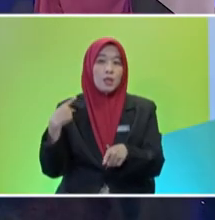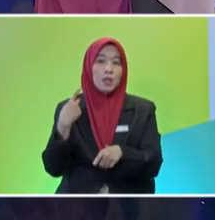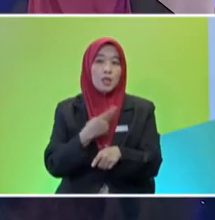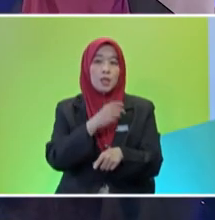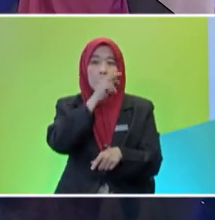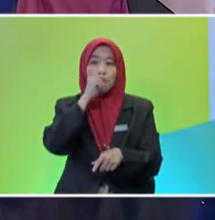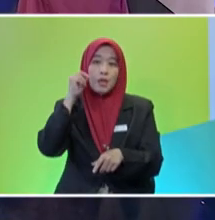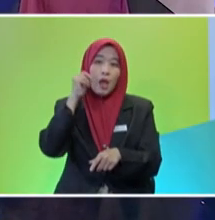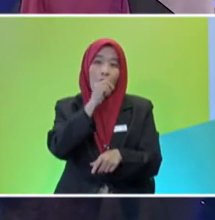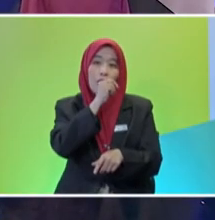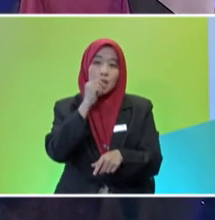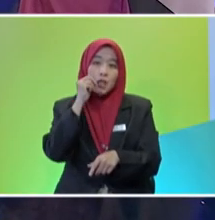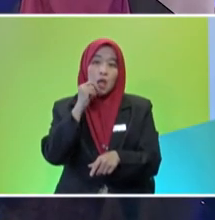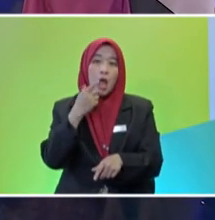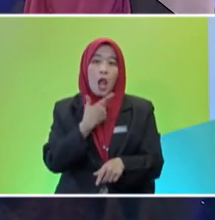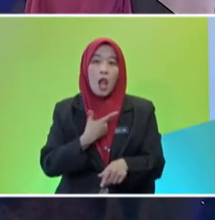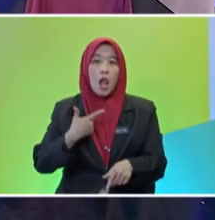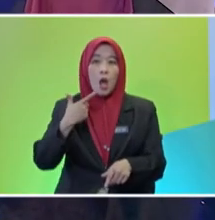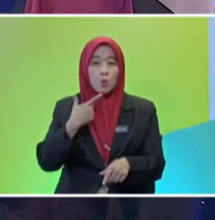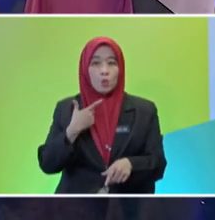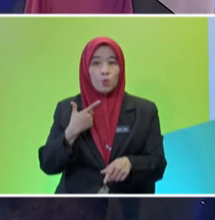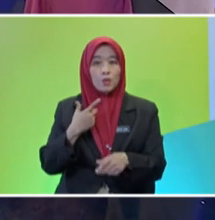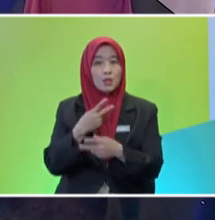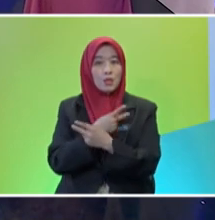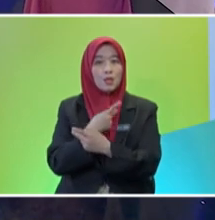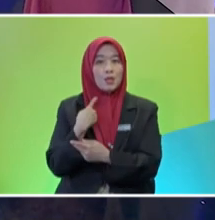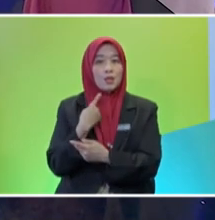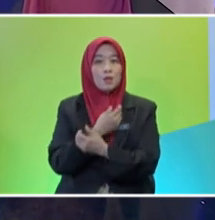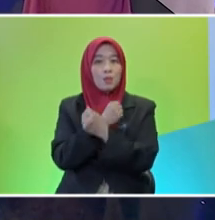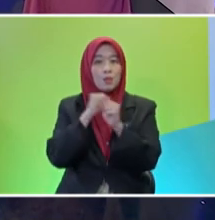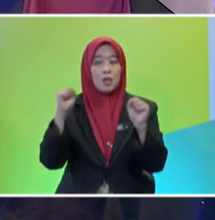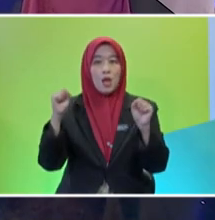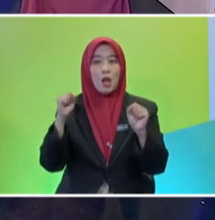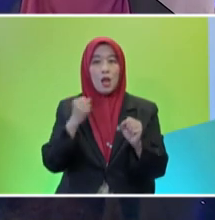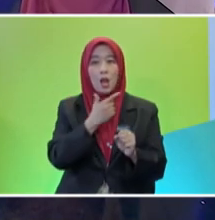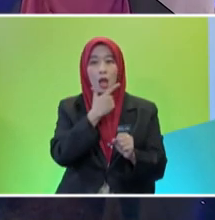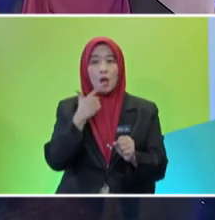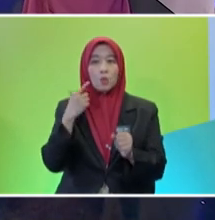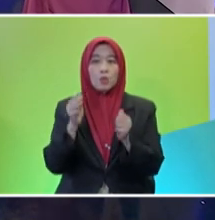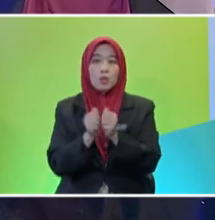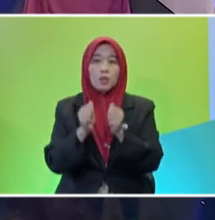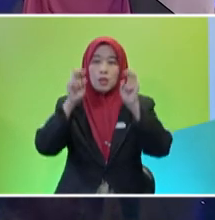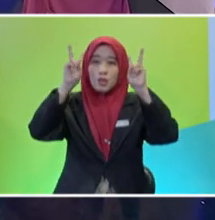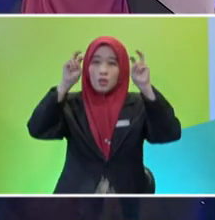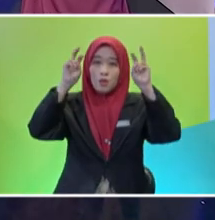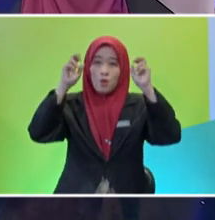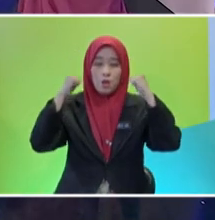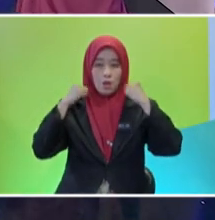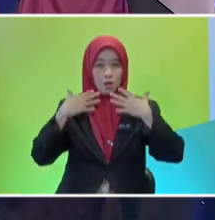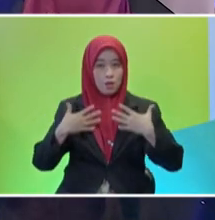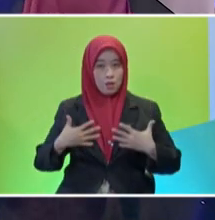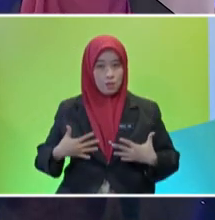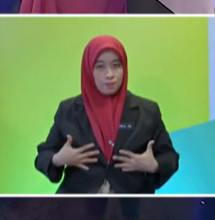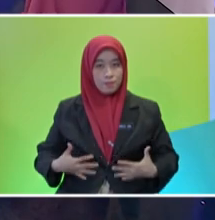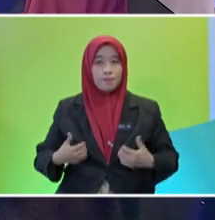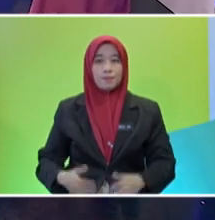bersama-sama. Kalau semua dah bersedia, jom kita nyanyikan lagu dengan tajuknya. Tajuknya anggota badan.